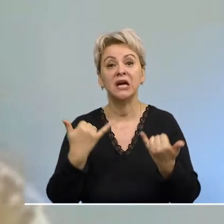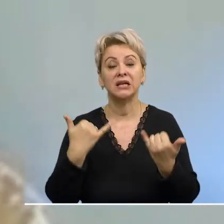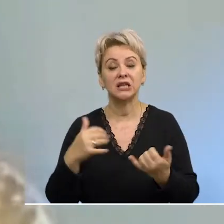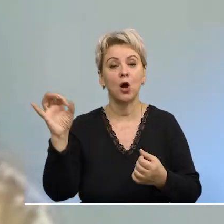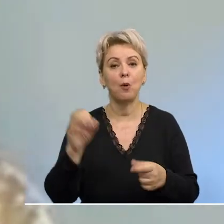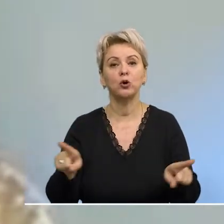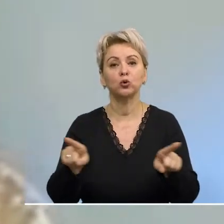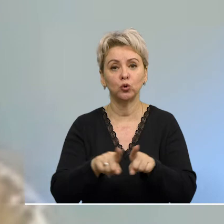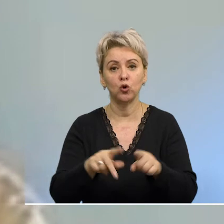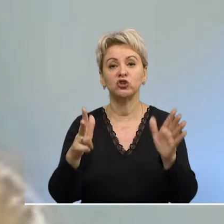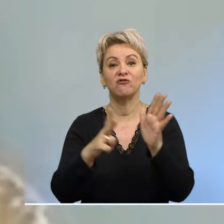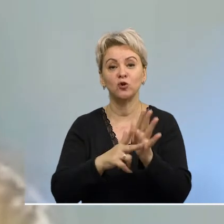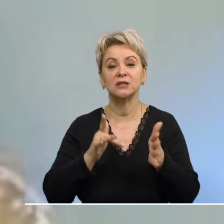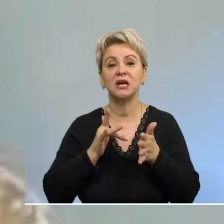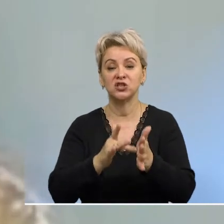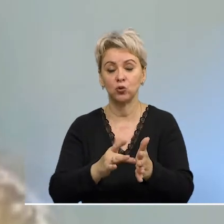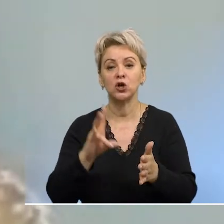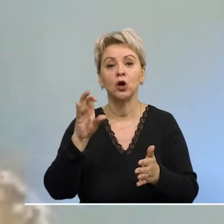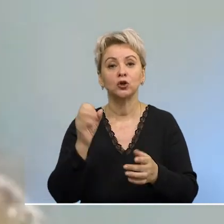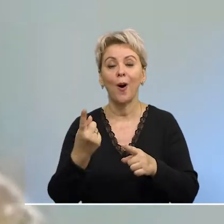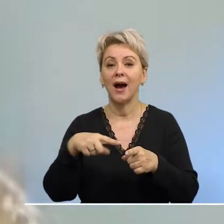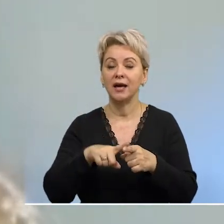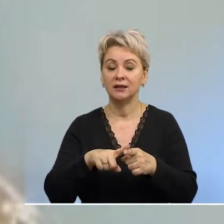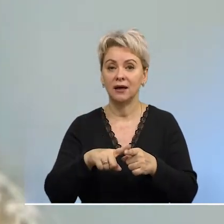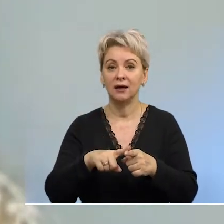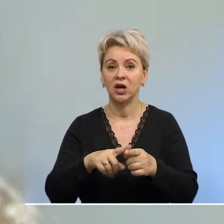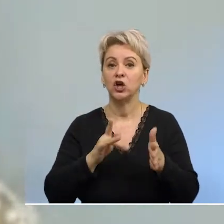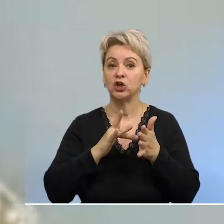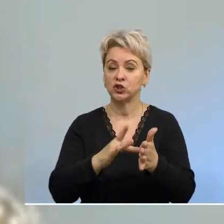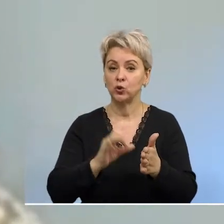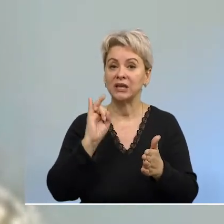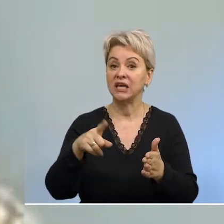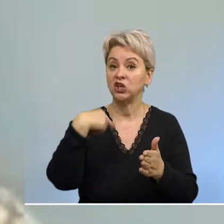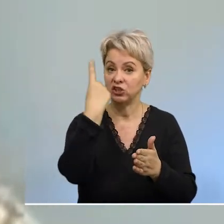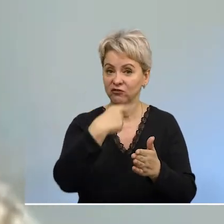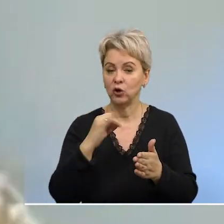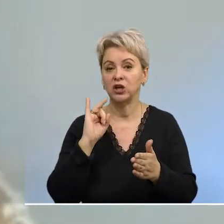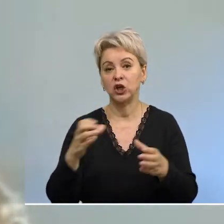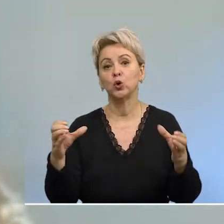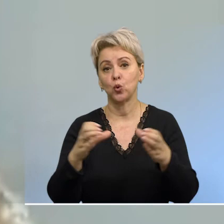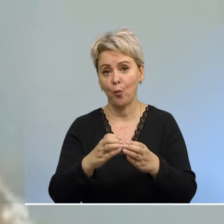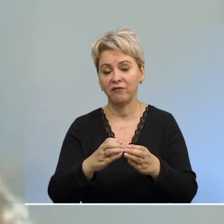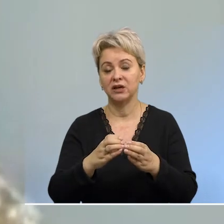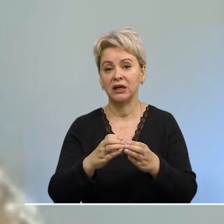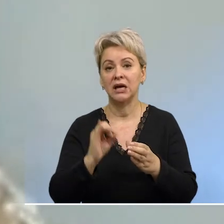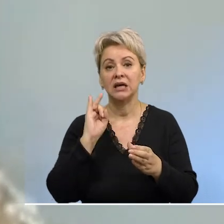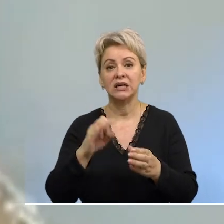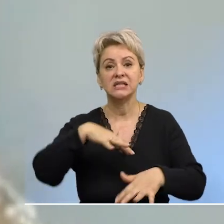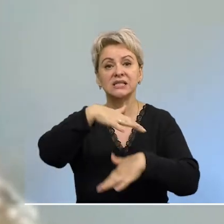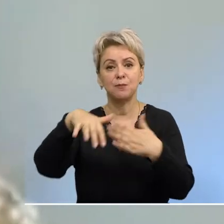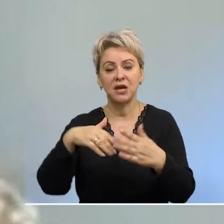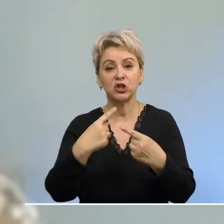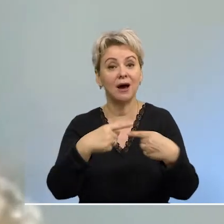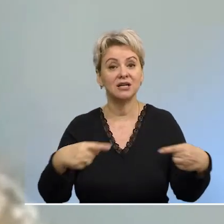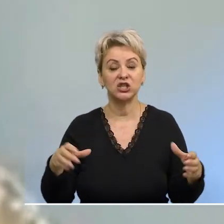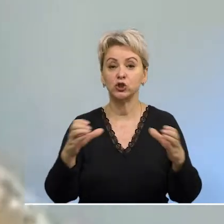на данный момент тоже это 8 экскурсий. Но это экскурсии и индивидуальные, и групповые, и